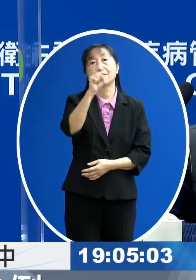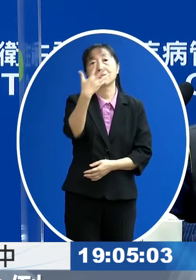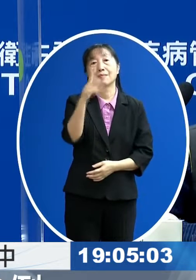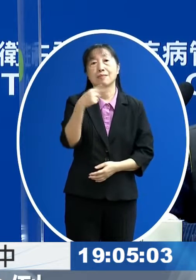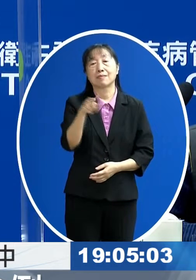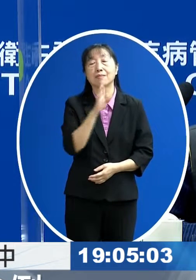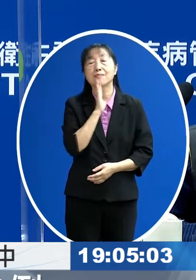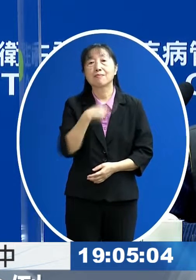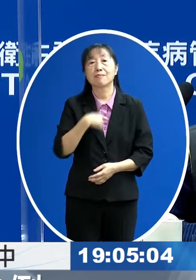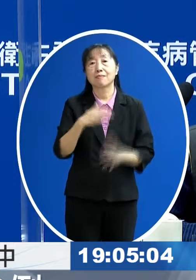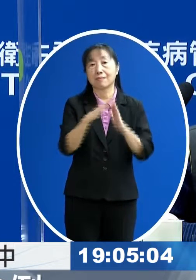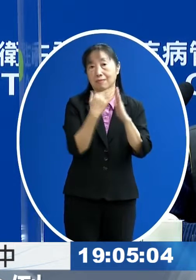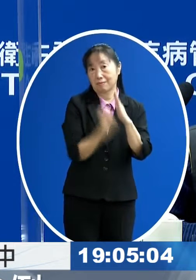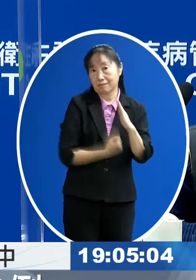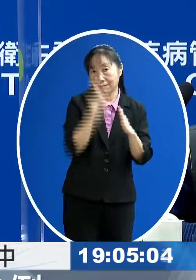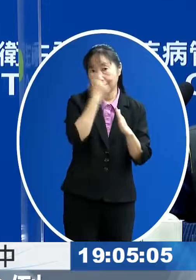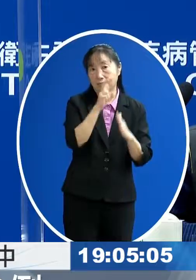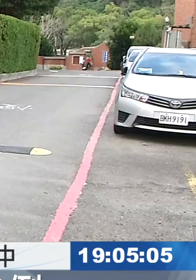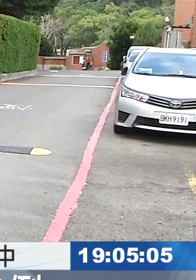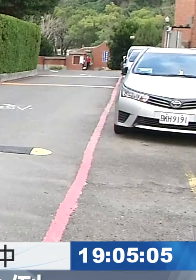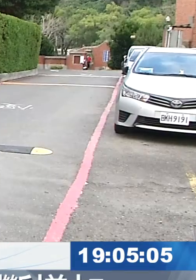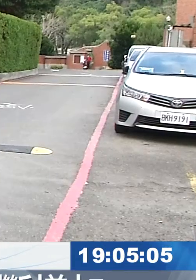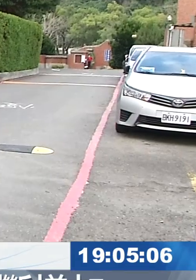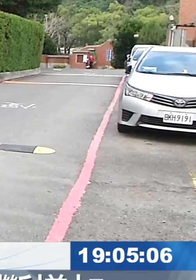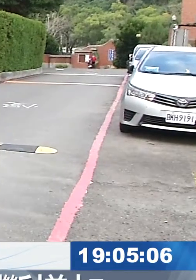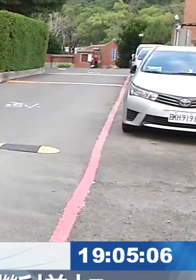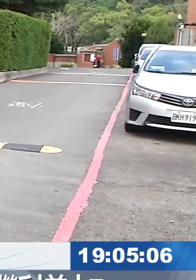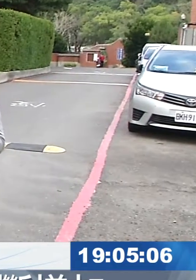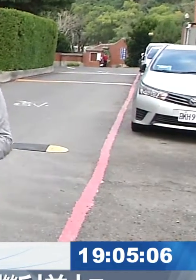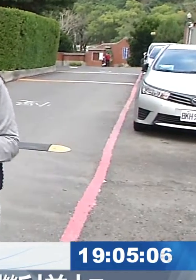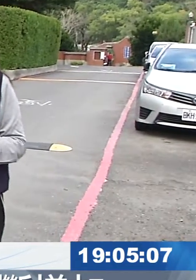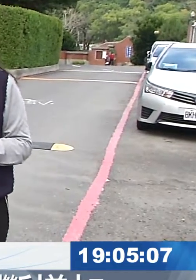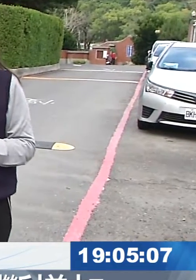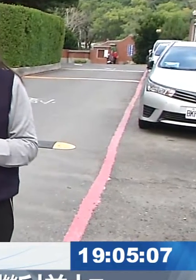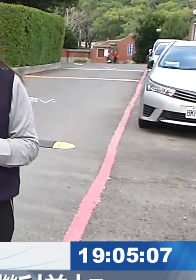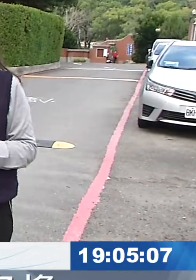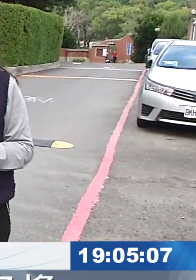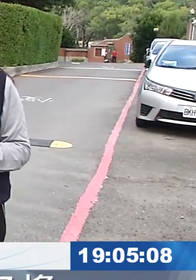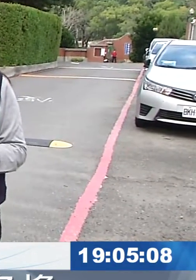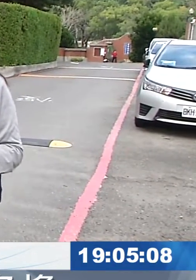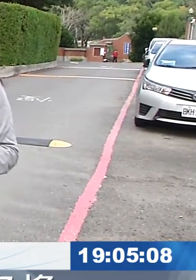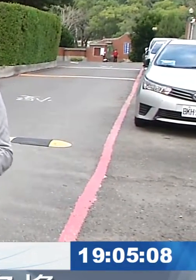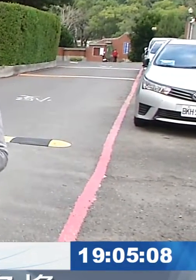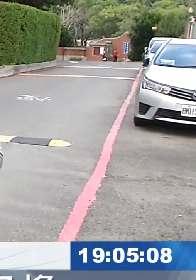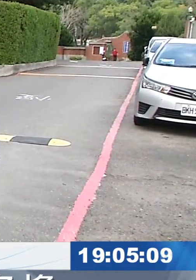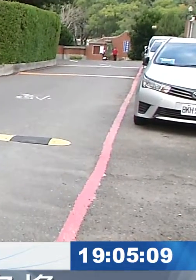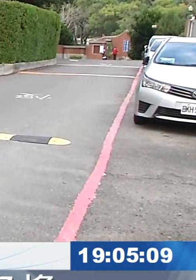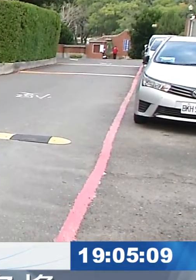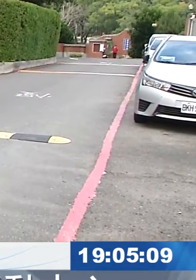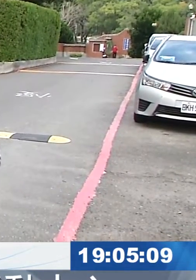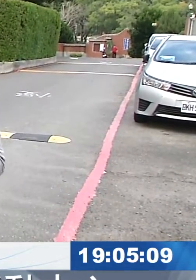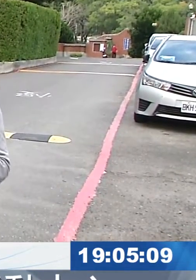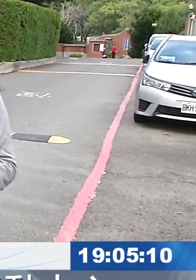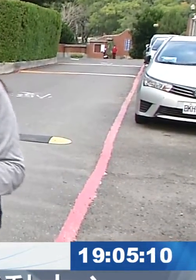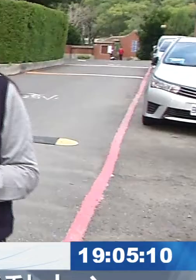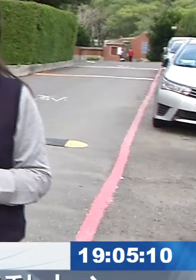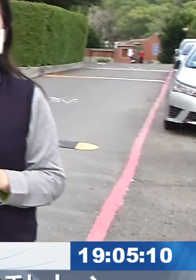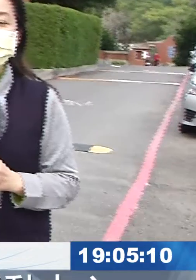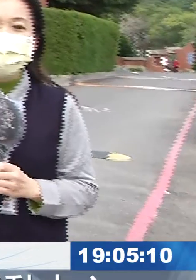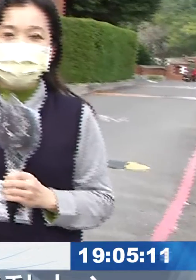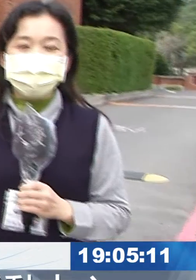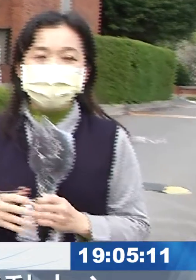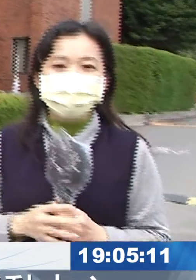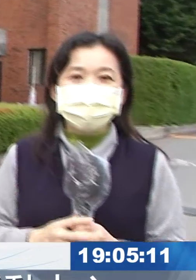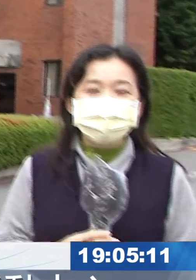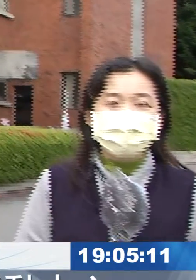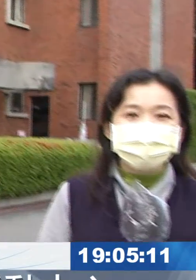居家检疫裁检的23例。 境外确诊个案不断增加，就怕医疗体系无法负担，特别是调用了健